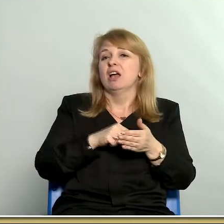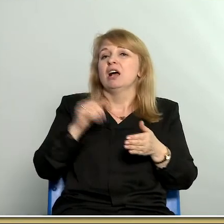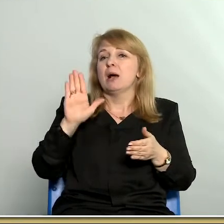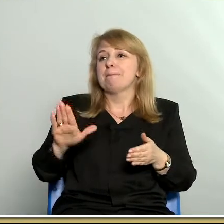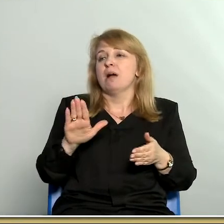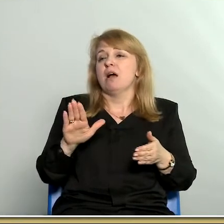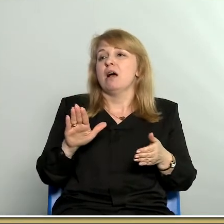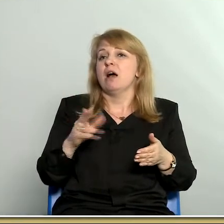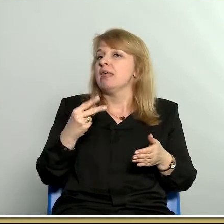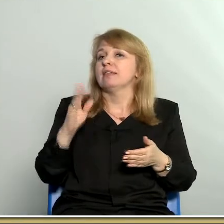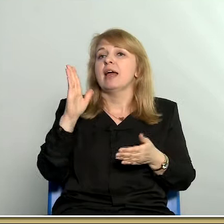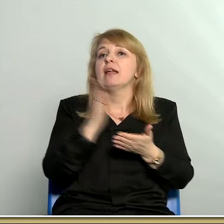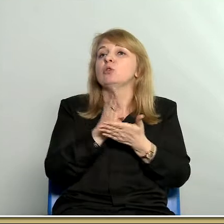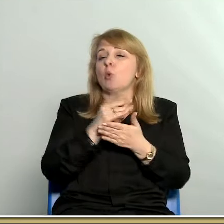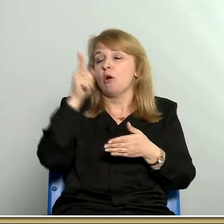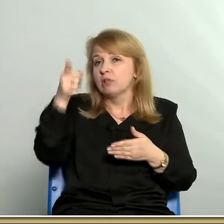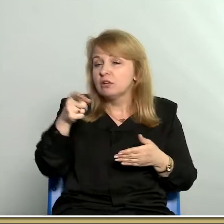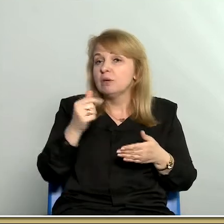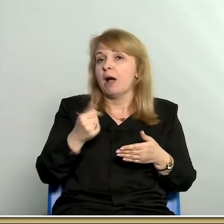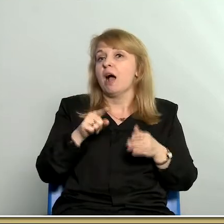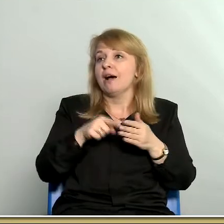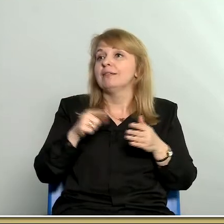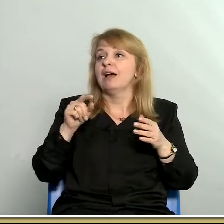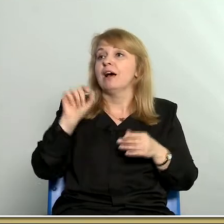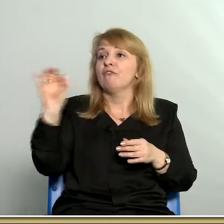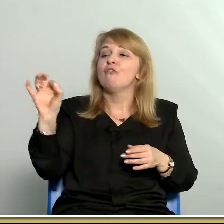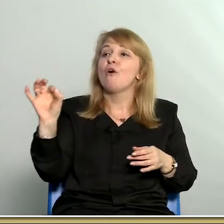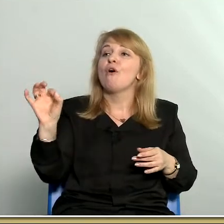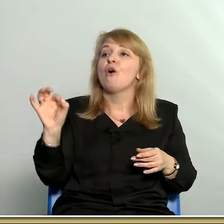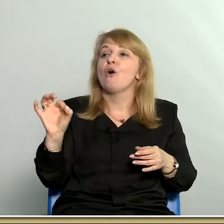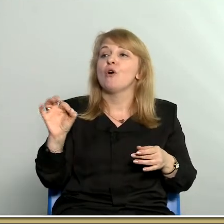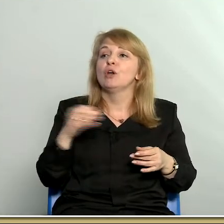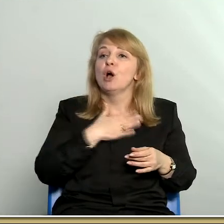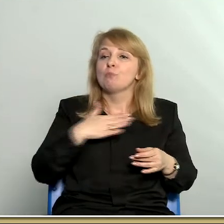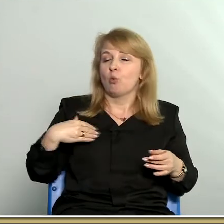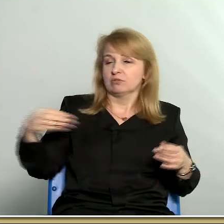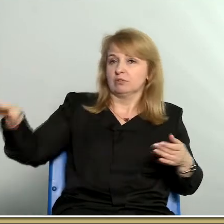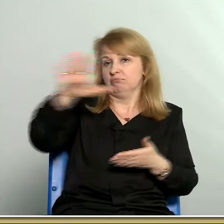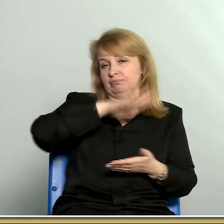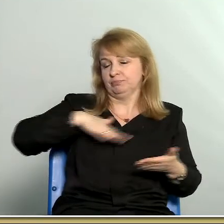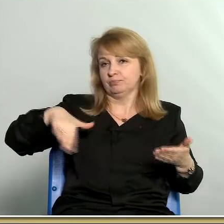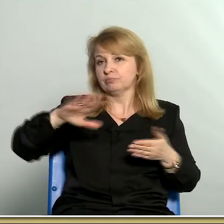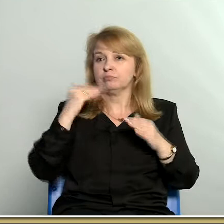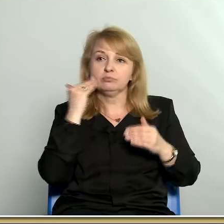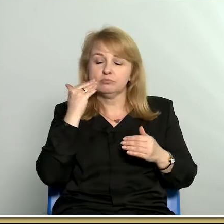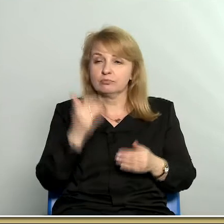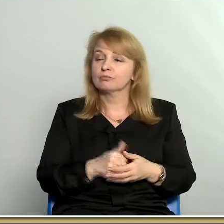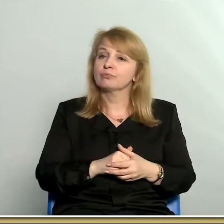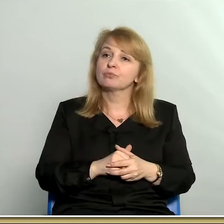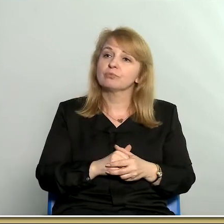już nie dla siebie działać, ale na rzecz kraju członkowskiego, z którym się ewidentnie identyfikujemy.